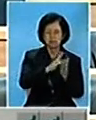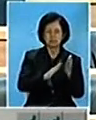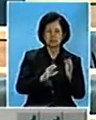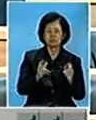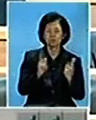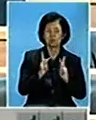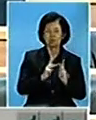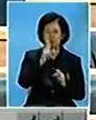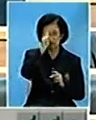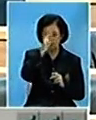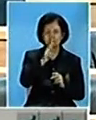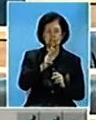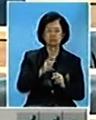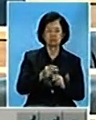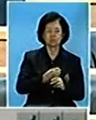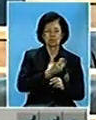ให้ความเคารพ